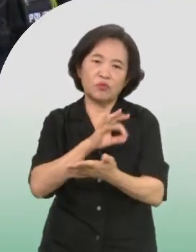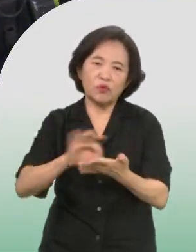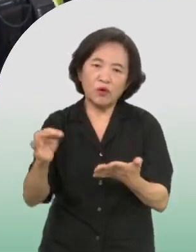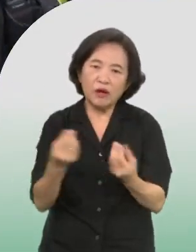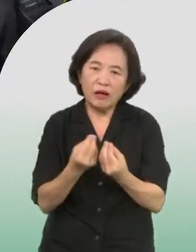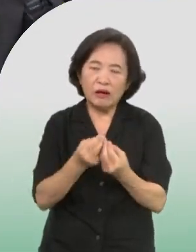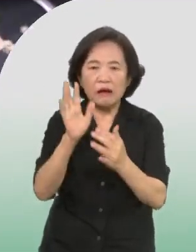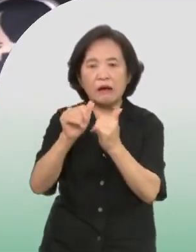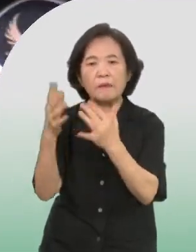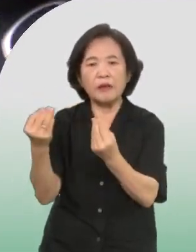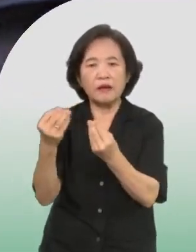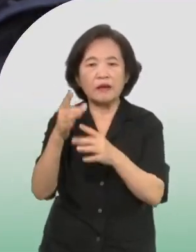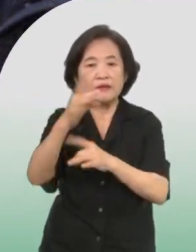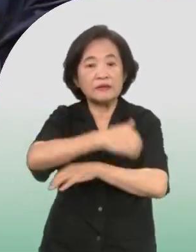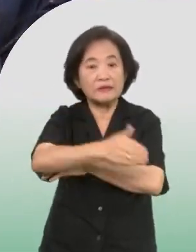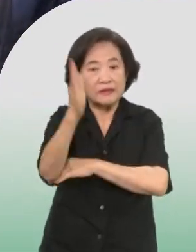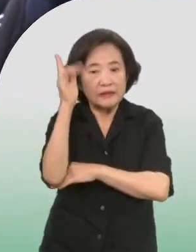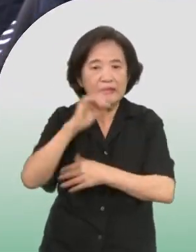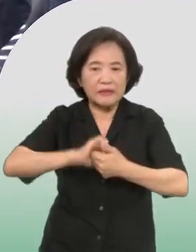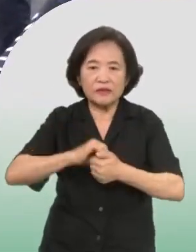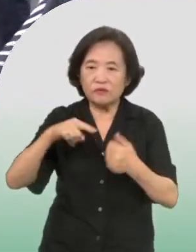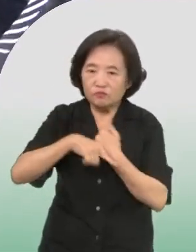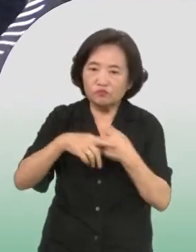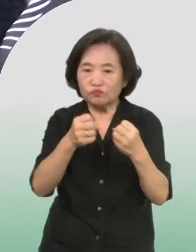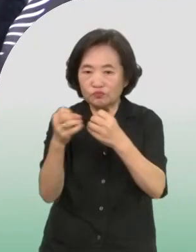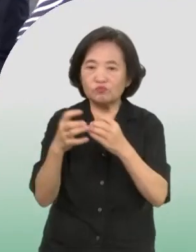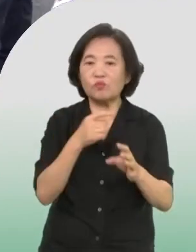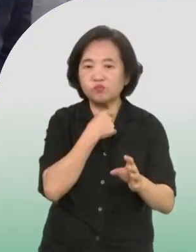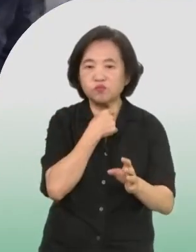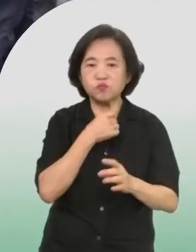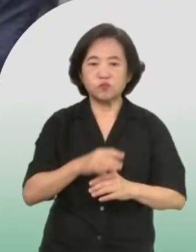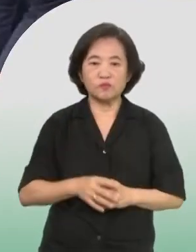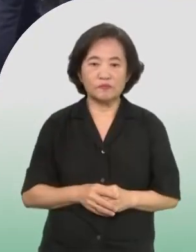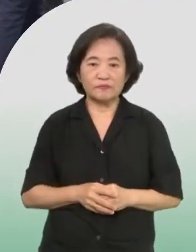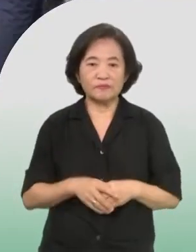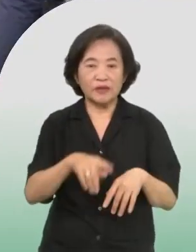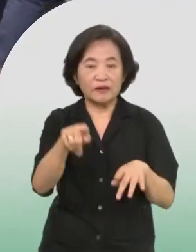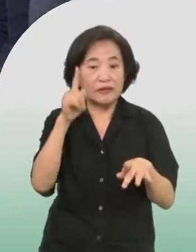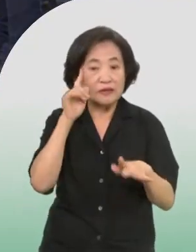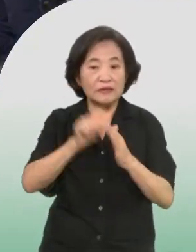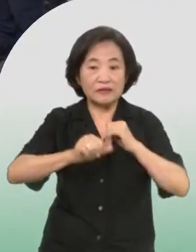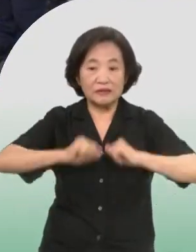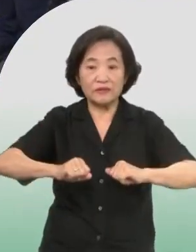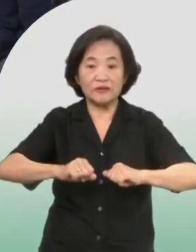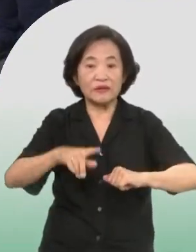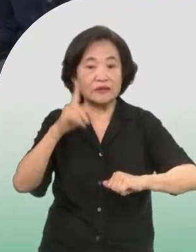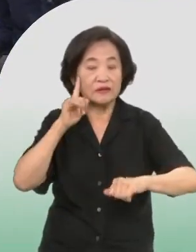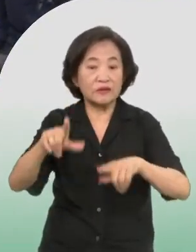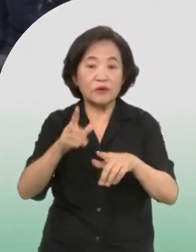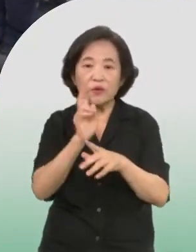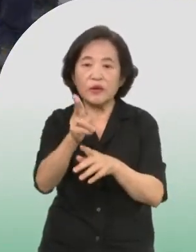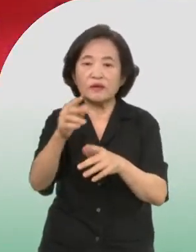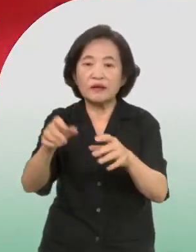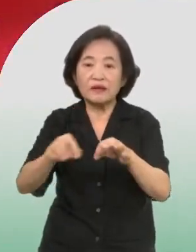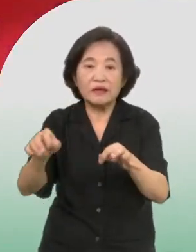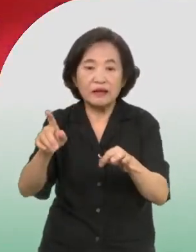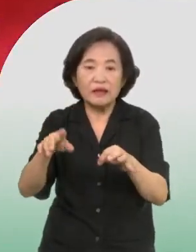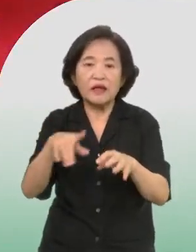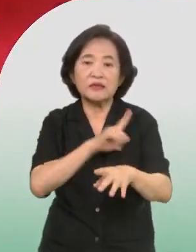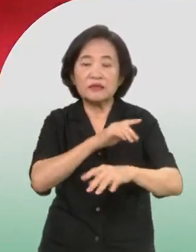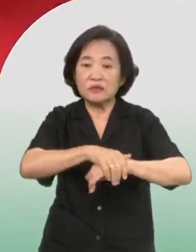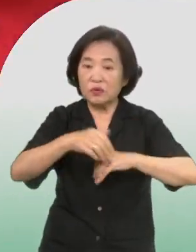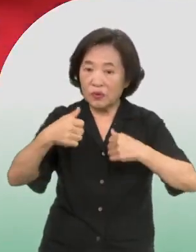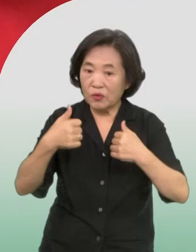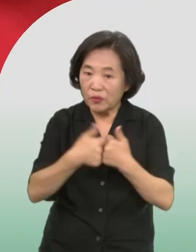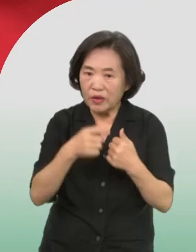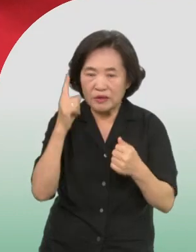未来新竹县政府或继续讨论研究的课题。对政府终止什么样延期委托案，市教会是算肯定，但是